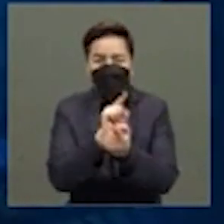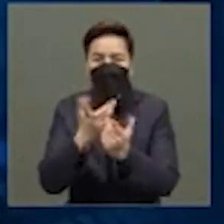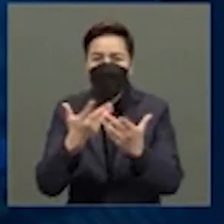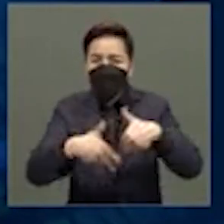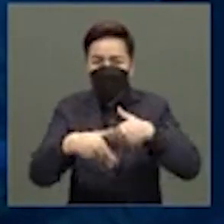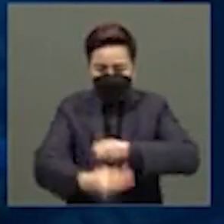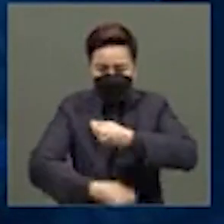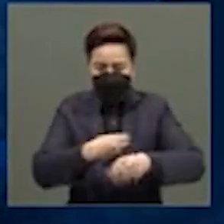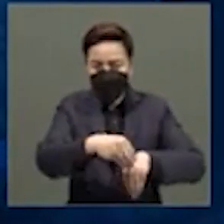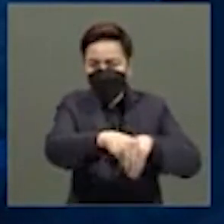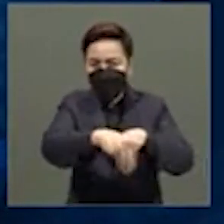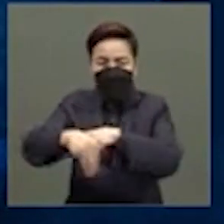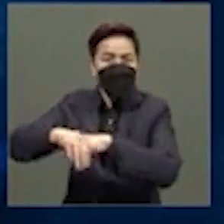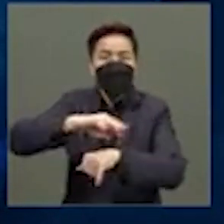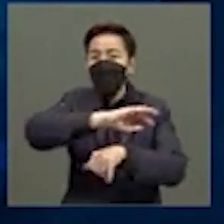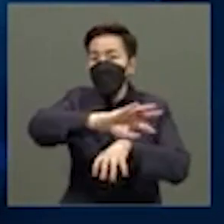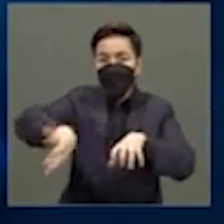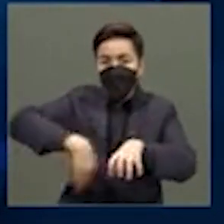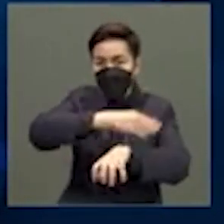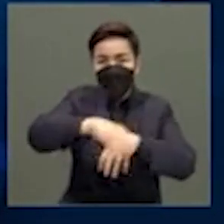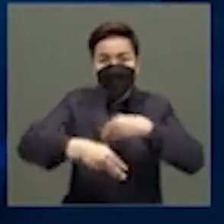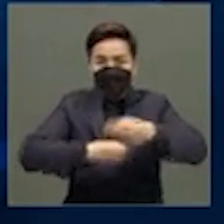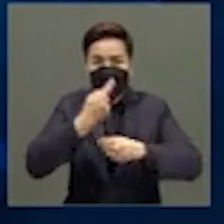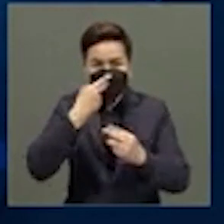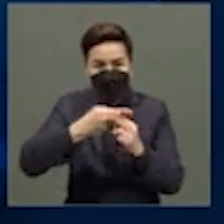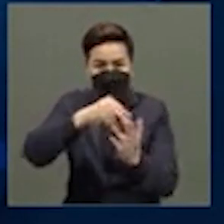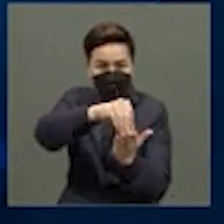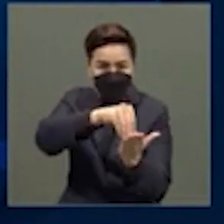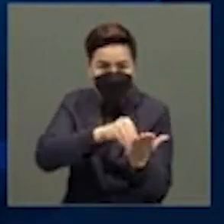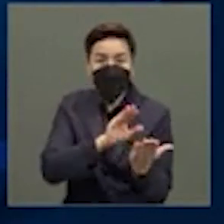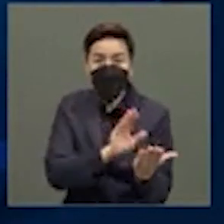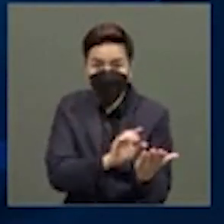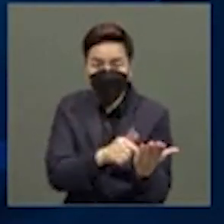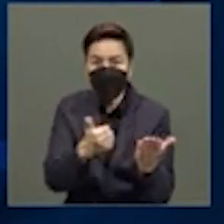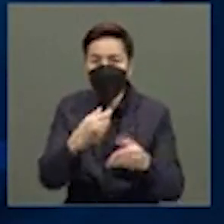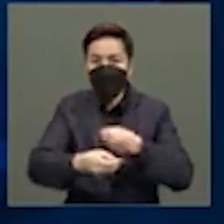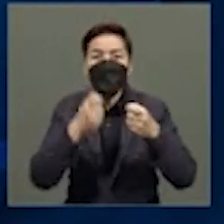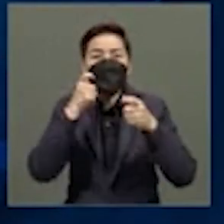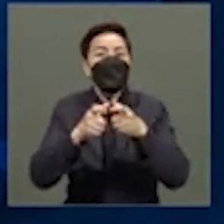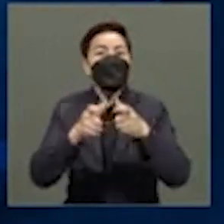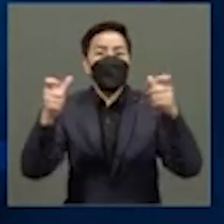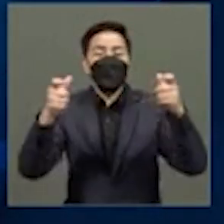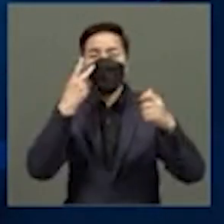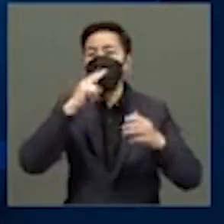ที่ตลาดทั้งหมดอันนี้คือนับเฉพาะที่ลงทะเบียนนะคะถือได้ว่าเป็นตลาดใหญ่มี